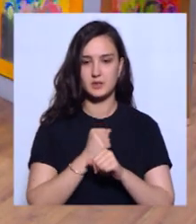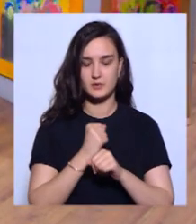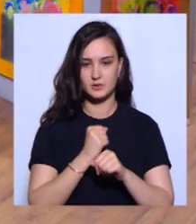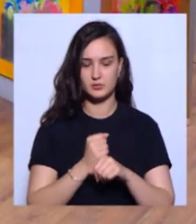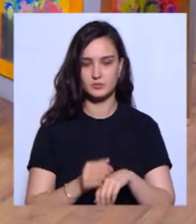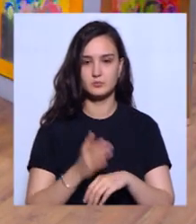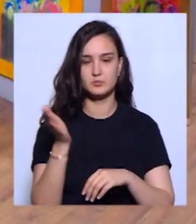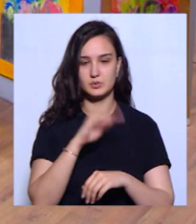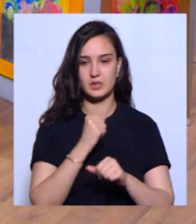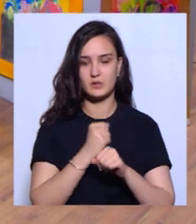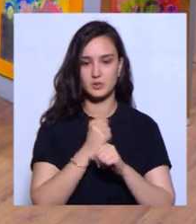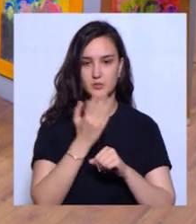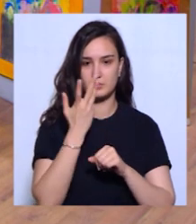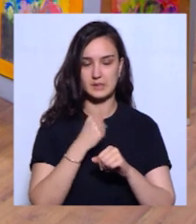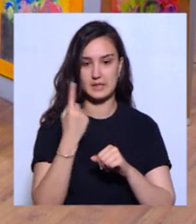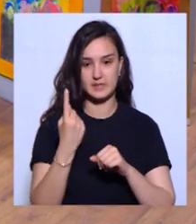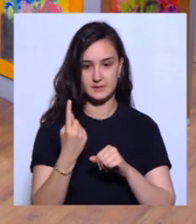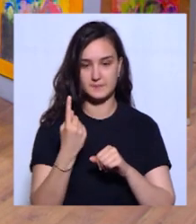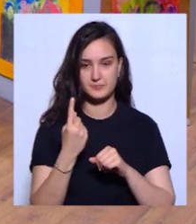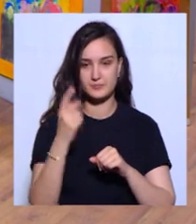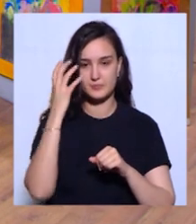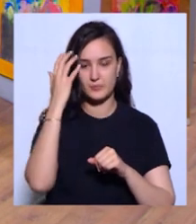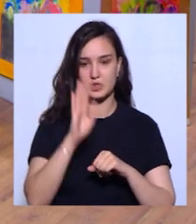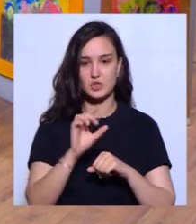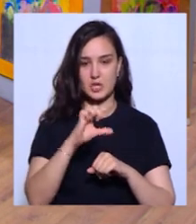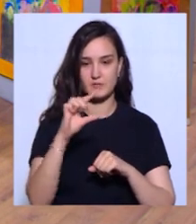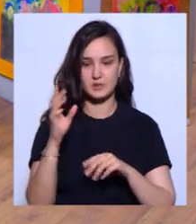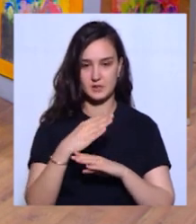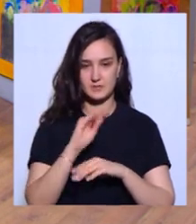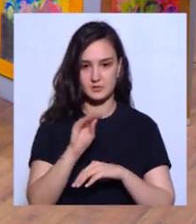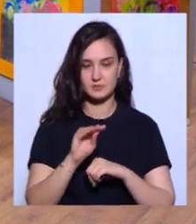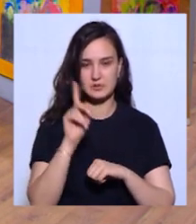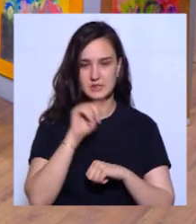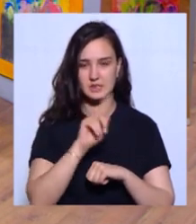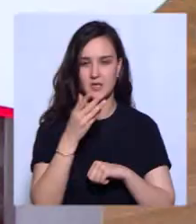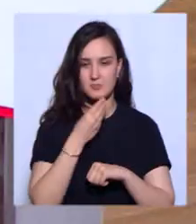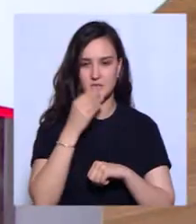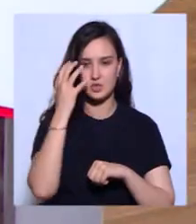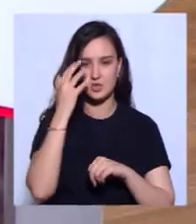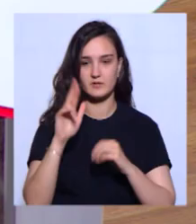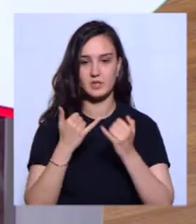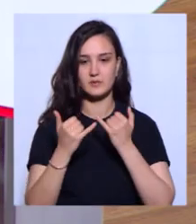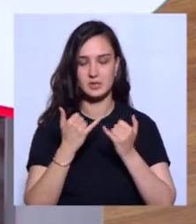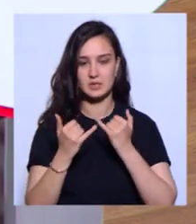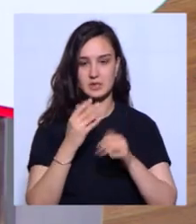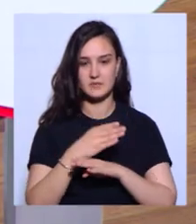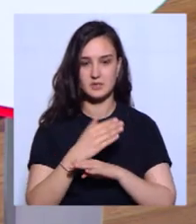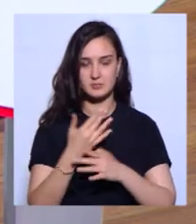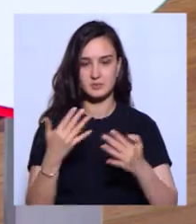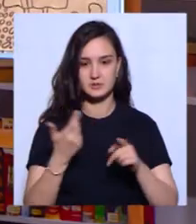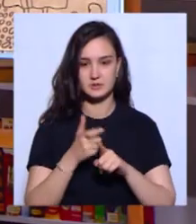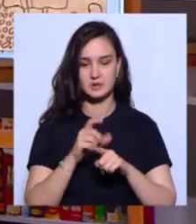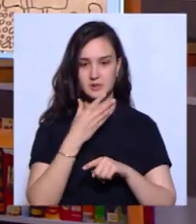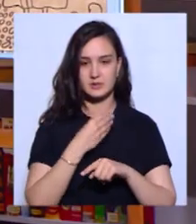გავაკეთოთ ერთი შავი. ეცეთრა ლამაზია, შავი და ყვითლიანი თევზები ძალიან ლამაზები